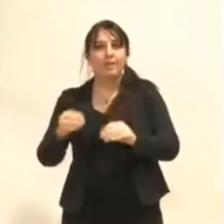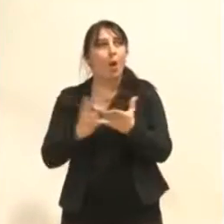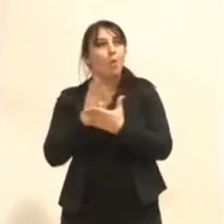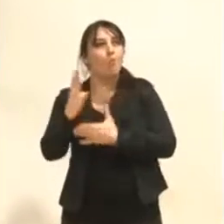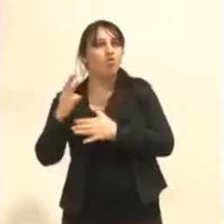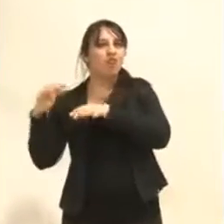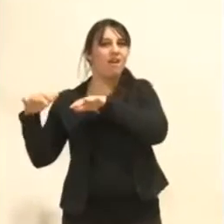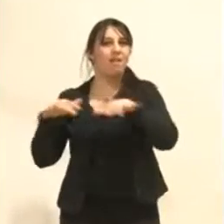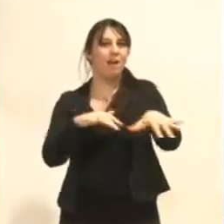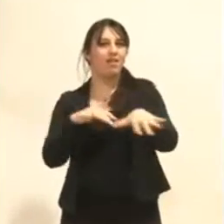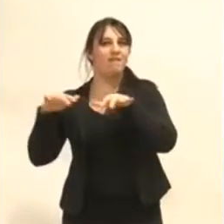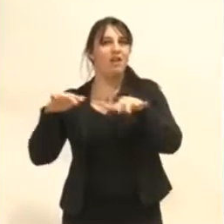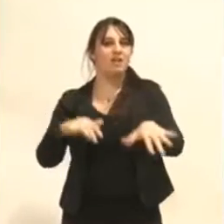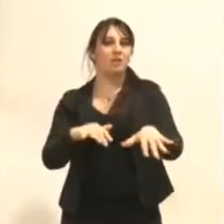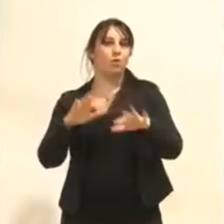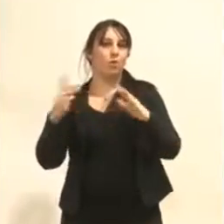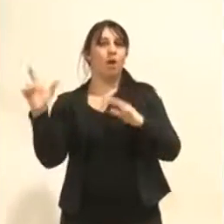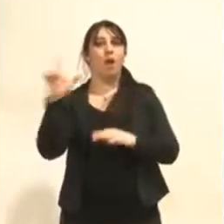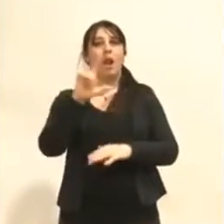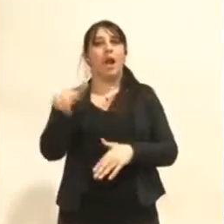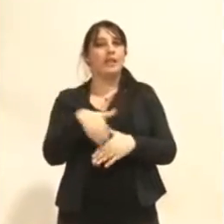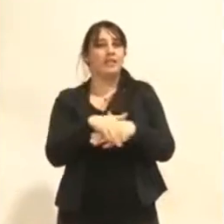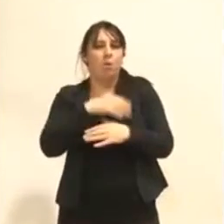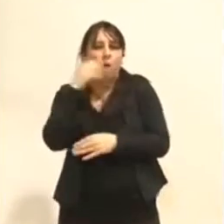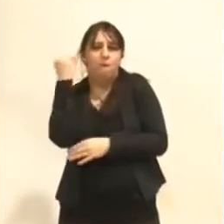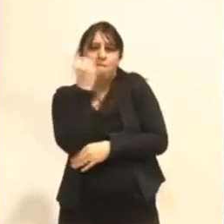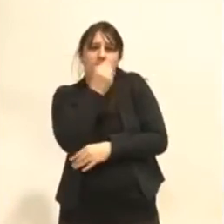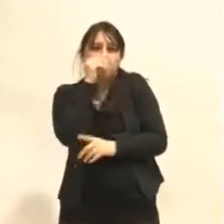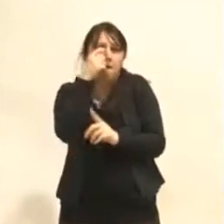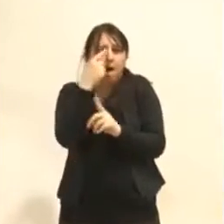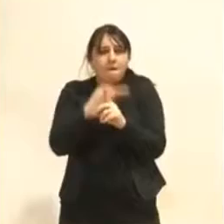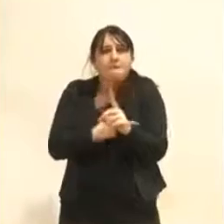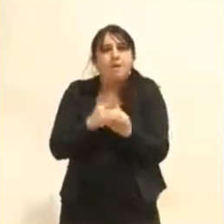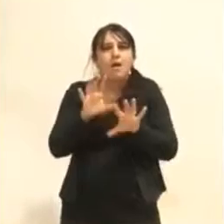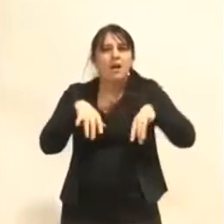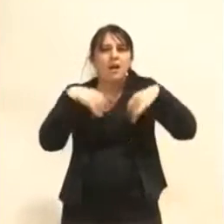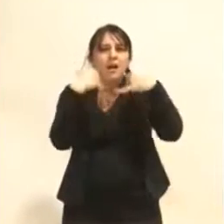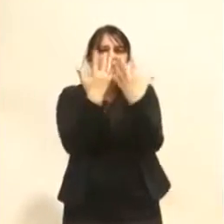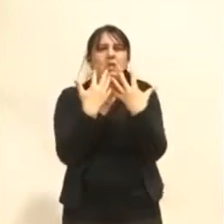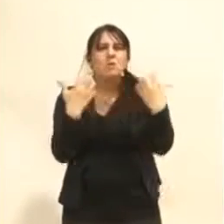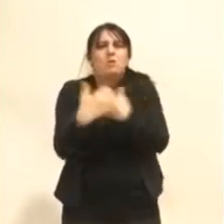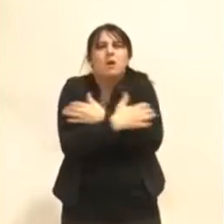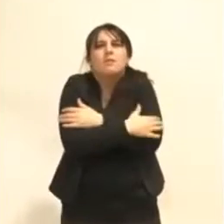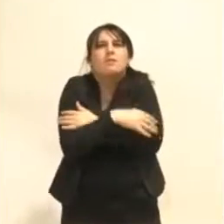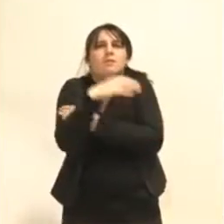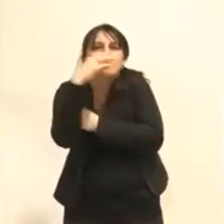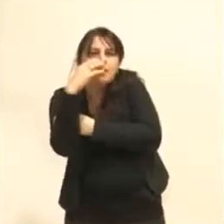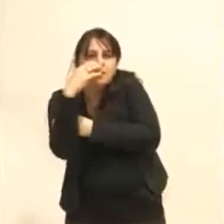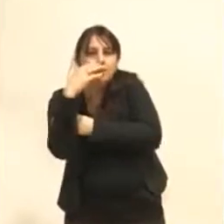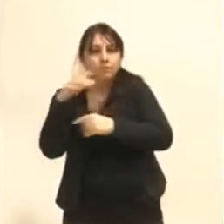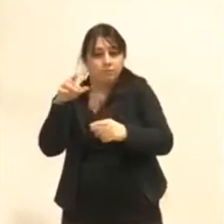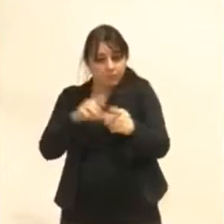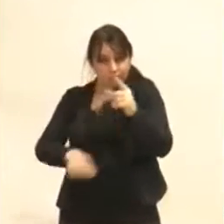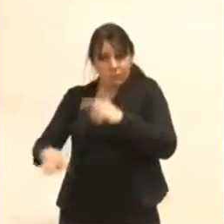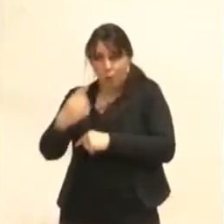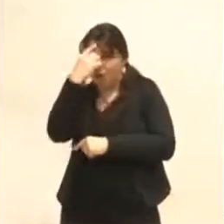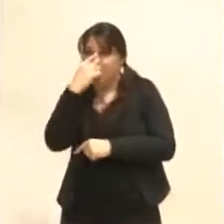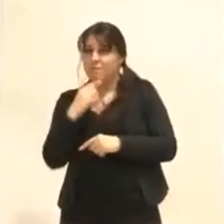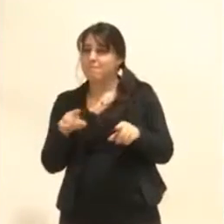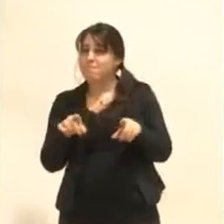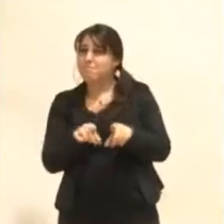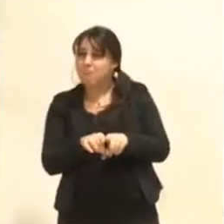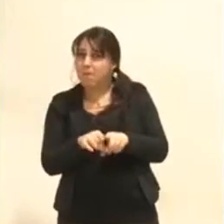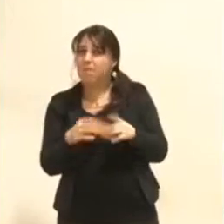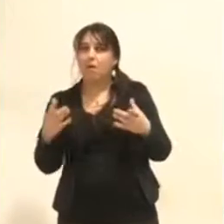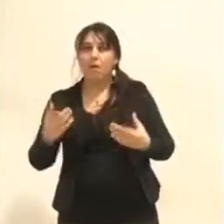en venant nombreux, un lundi soir de grand froid, assister à cette réunion publique d'information. Ces mêmes riverains qui